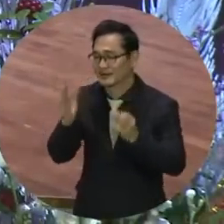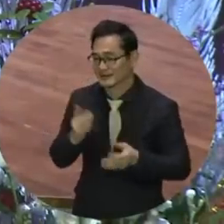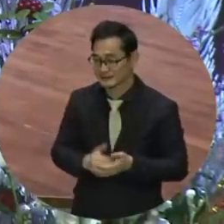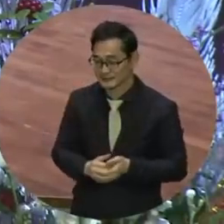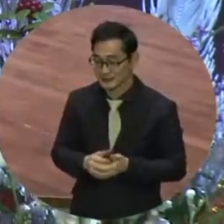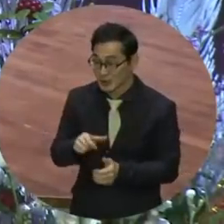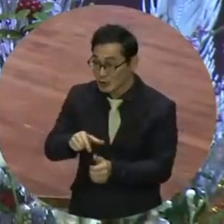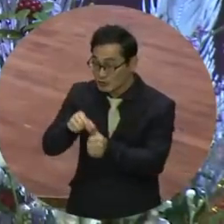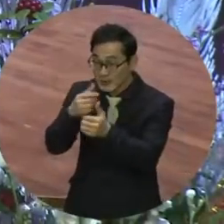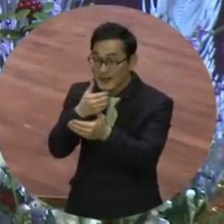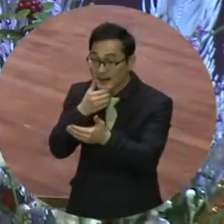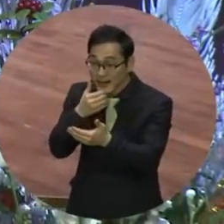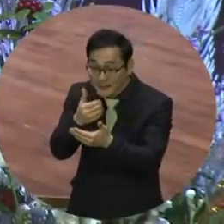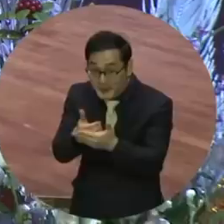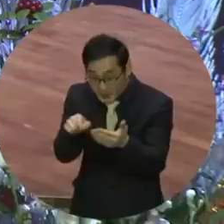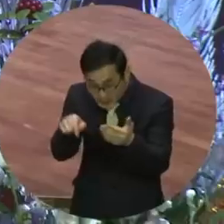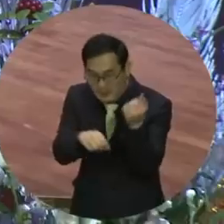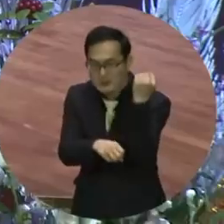감격이 바탕이 되어야 돼.